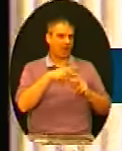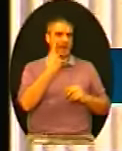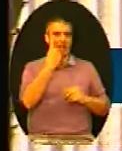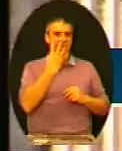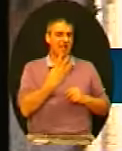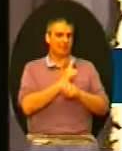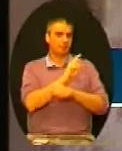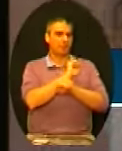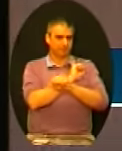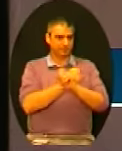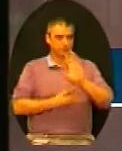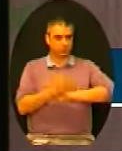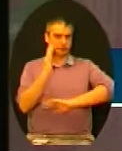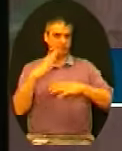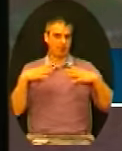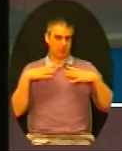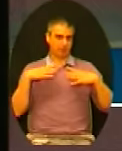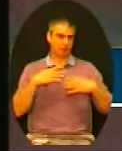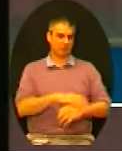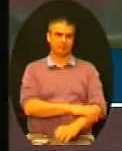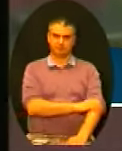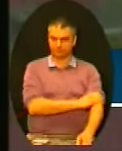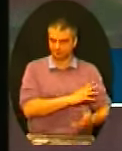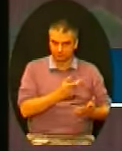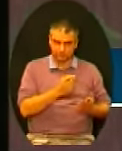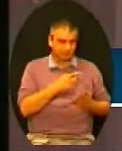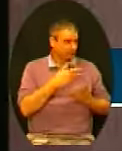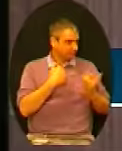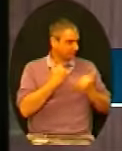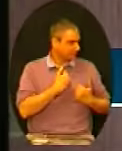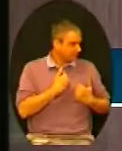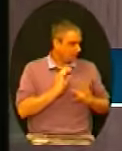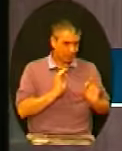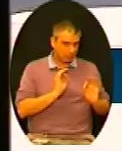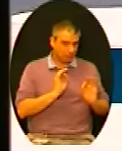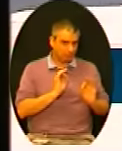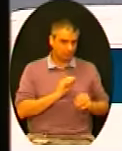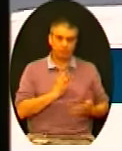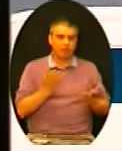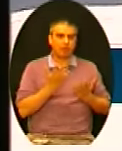מתקופת המאסר יוצאים לחופשה, ותתקן אותי כאן דבי סגי אם אני טועה.